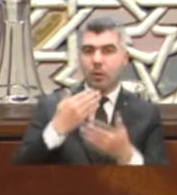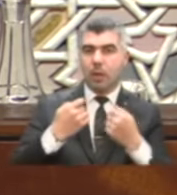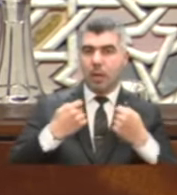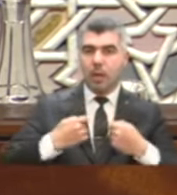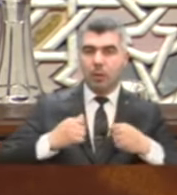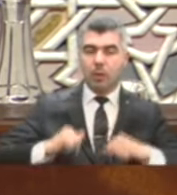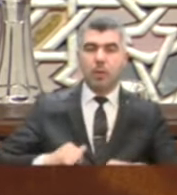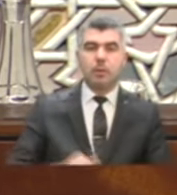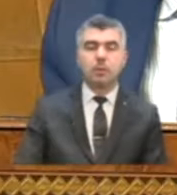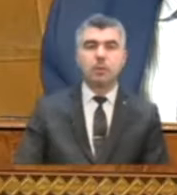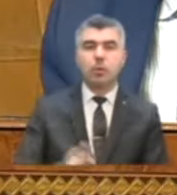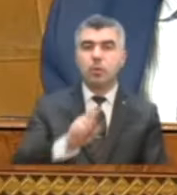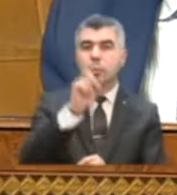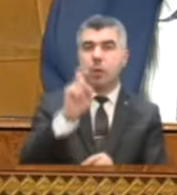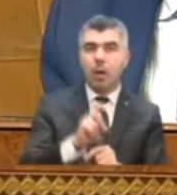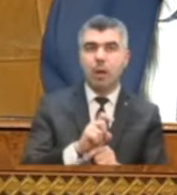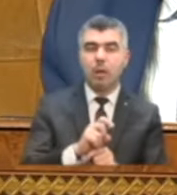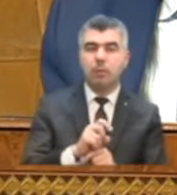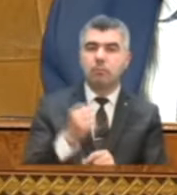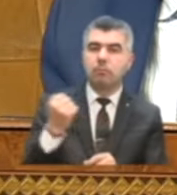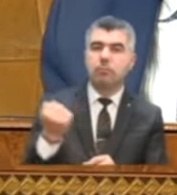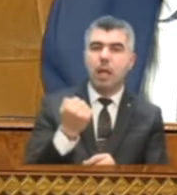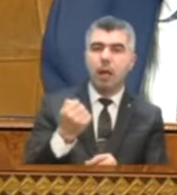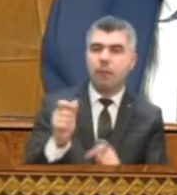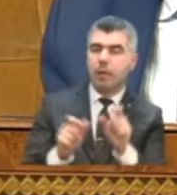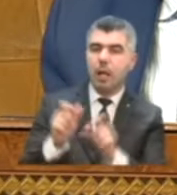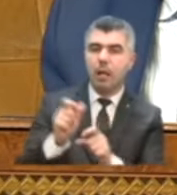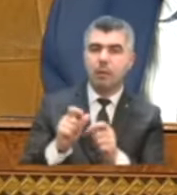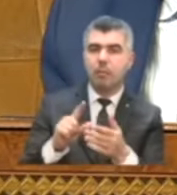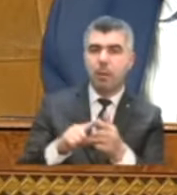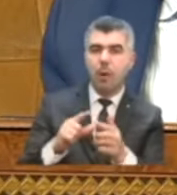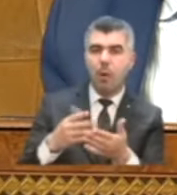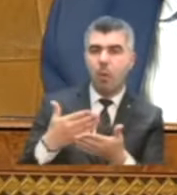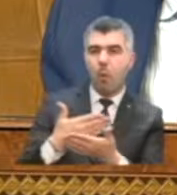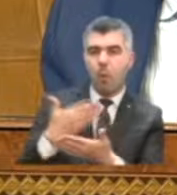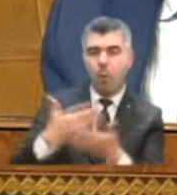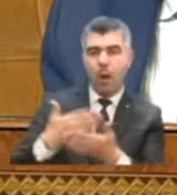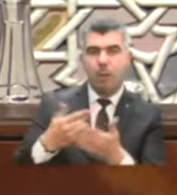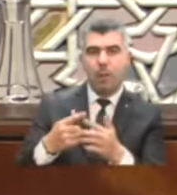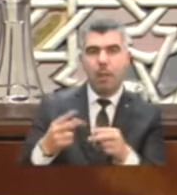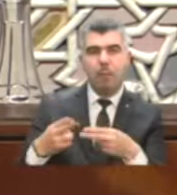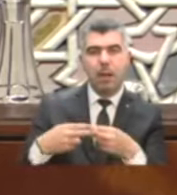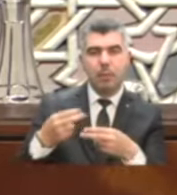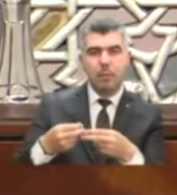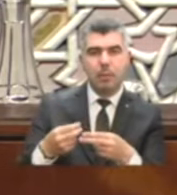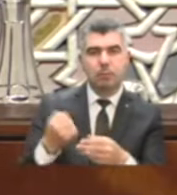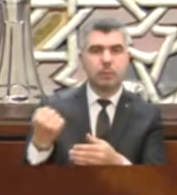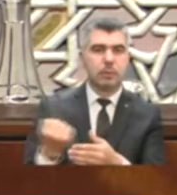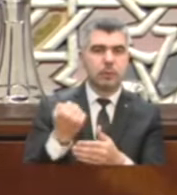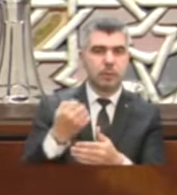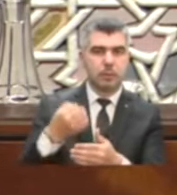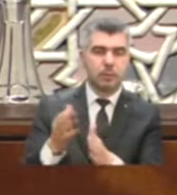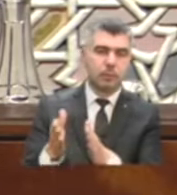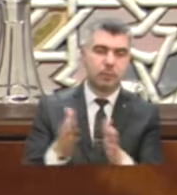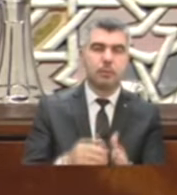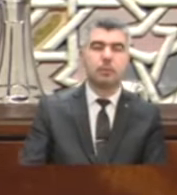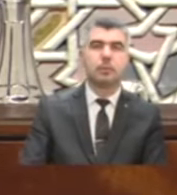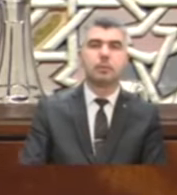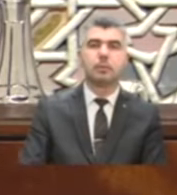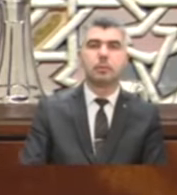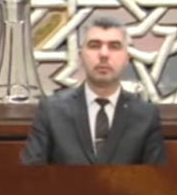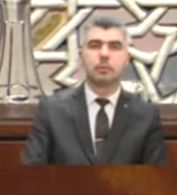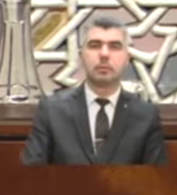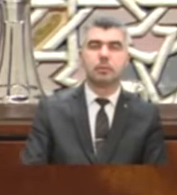الوزير، نسألكم عن معاناة المواطنين في استخراج وتغيير البطاقة الرمادية. سيد الوزير.